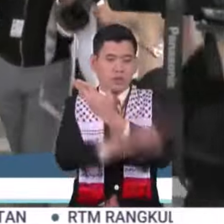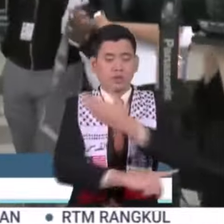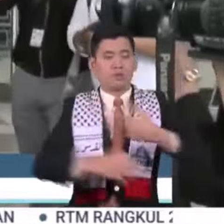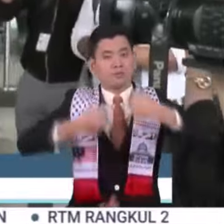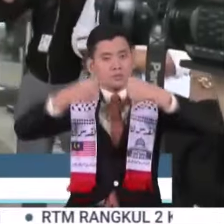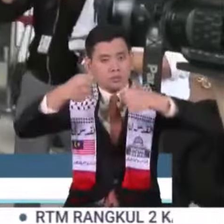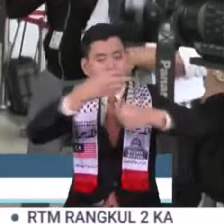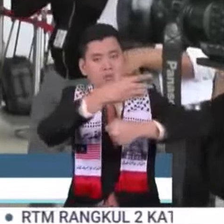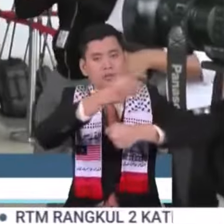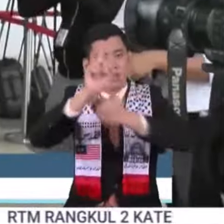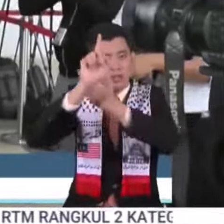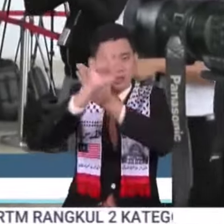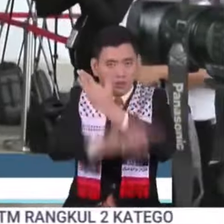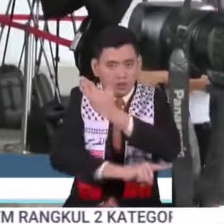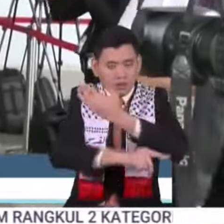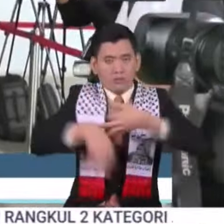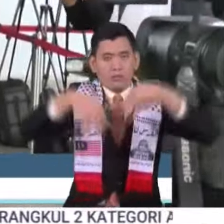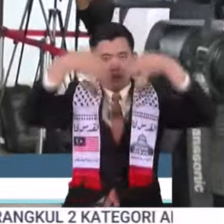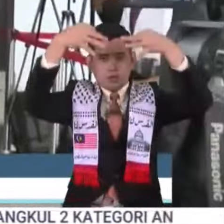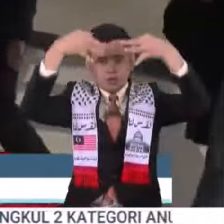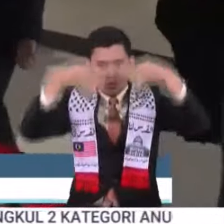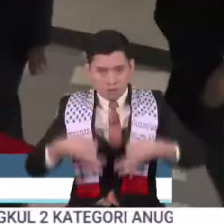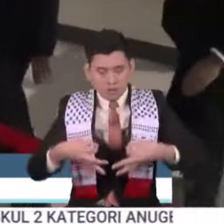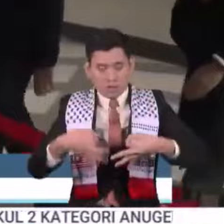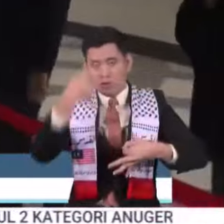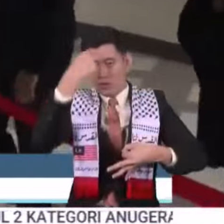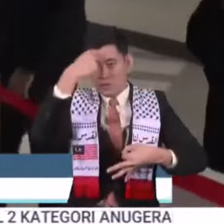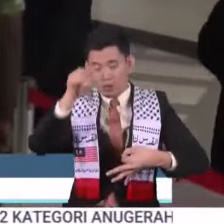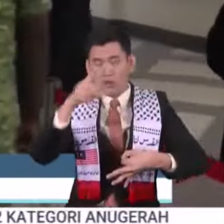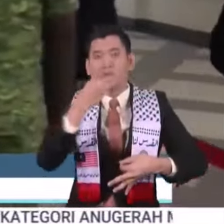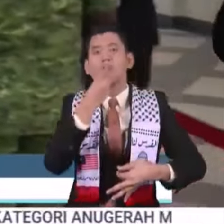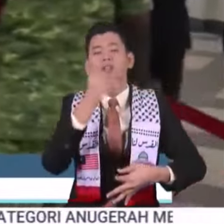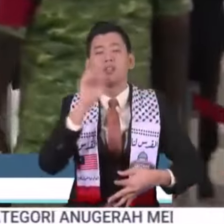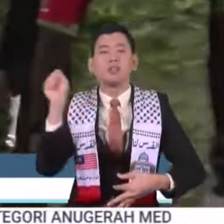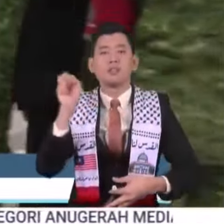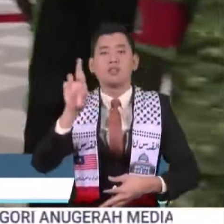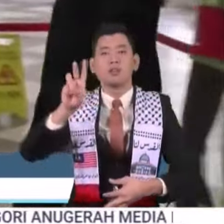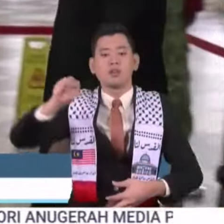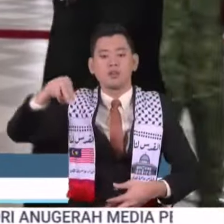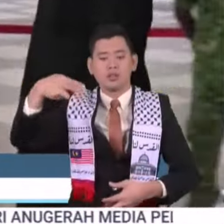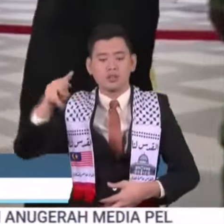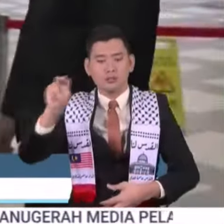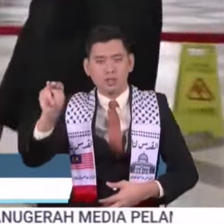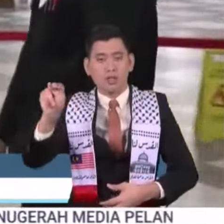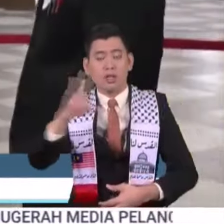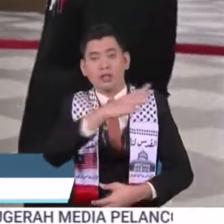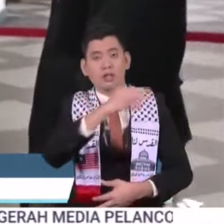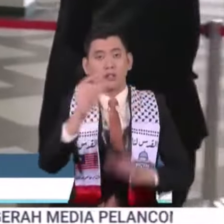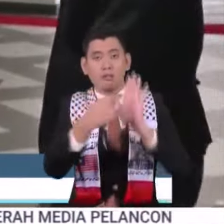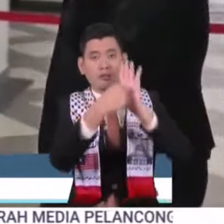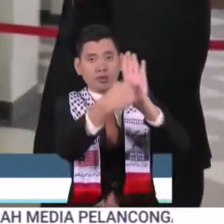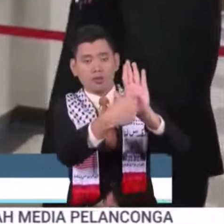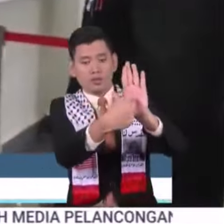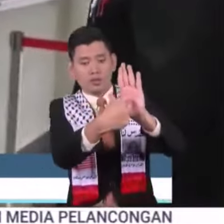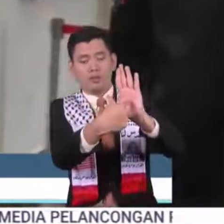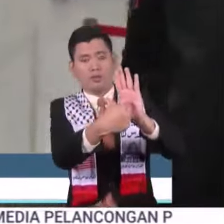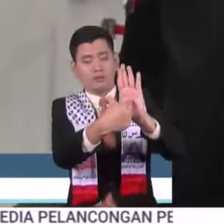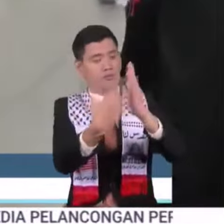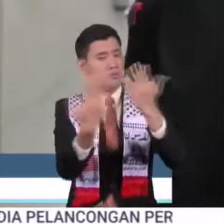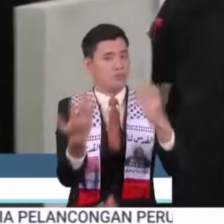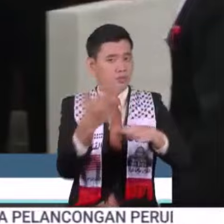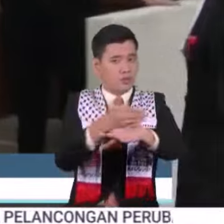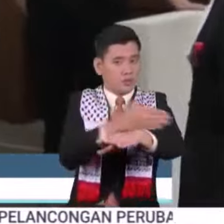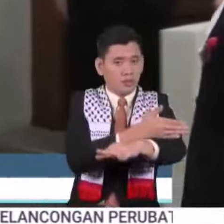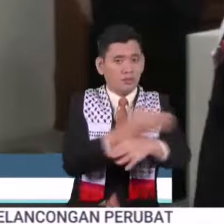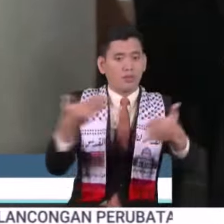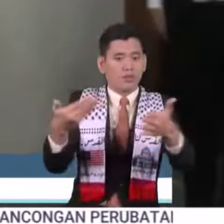penjara serta denda yang diputuskan terhadapnya. Datin Sri Rosmah turut mengemukakan representasi baharu 13 Disember lalu